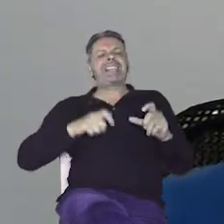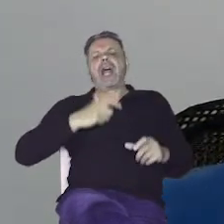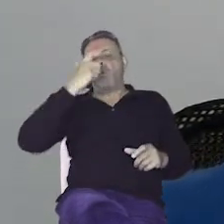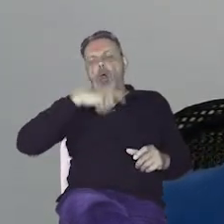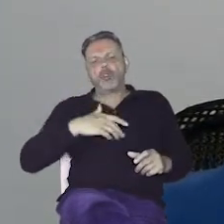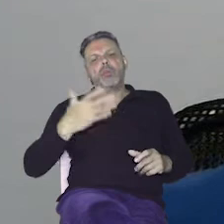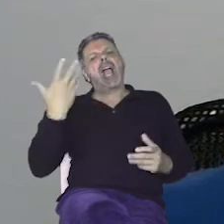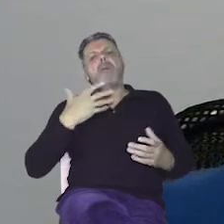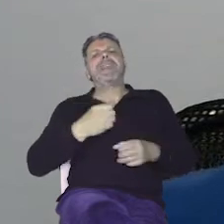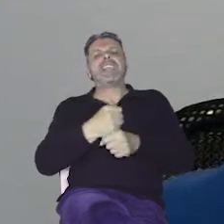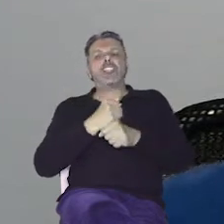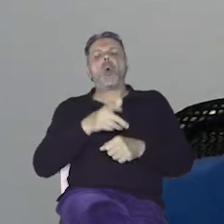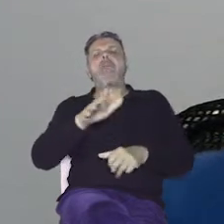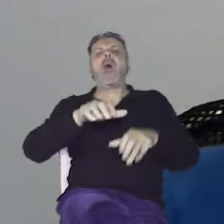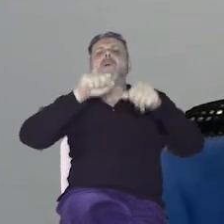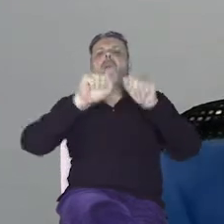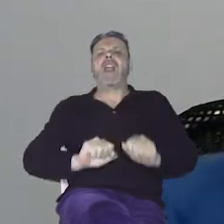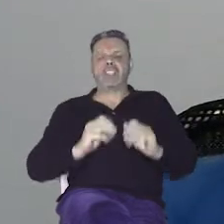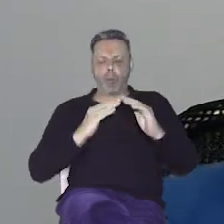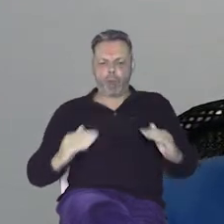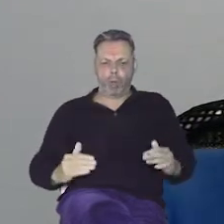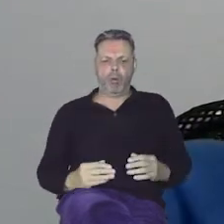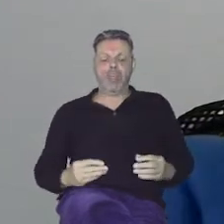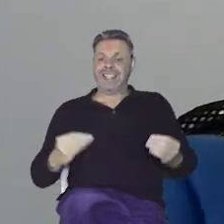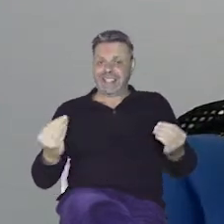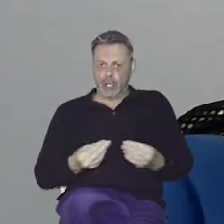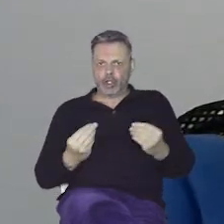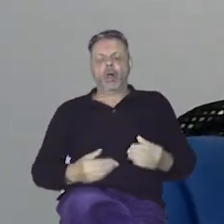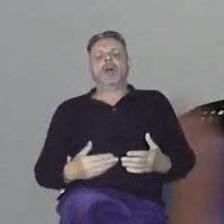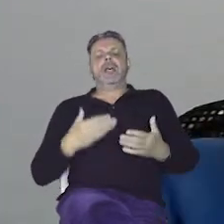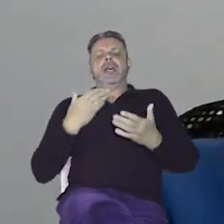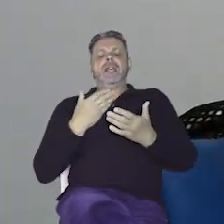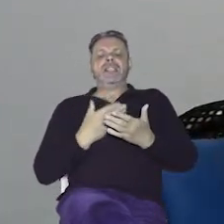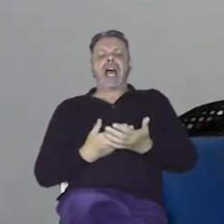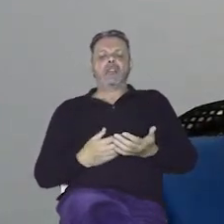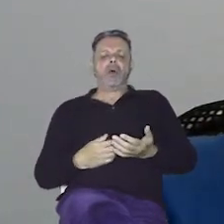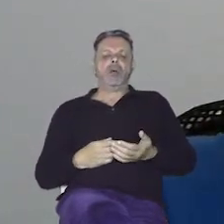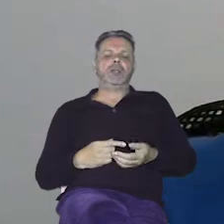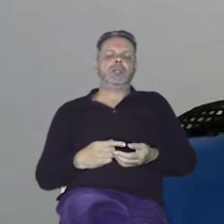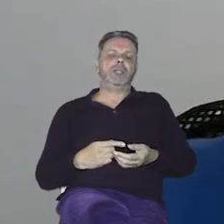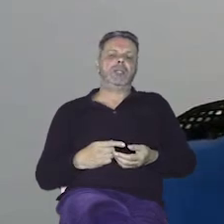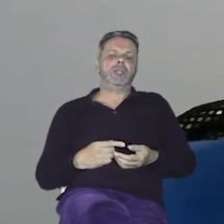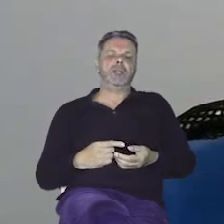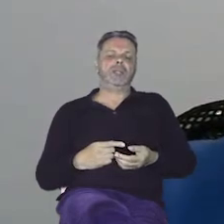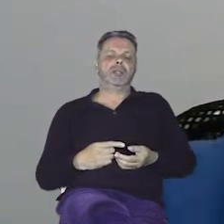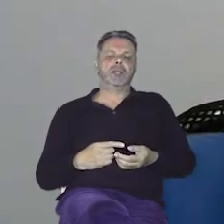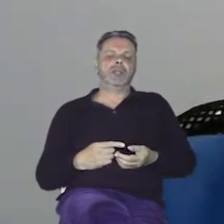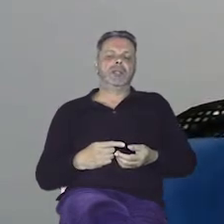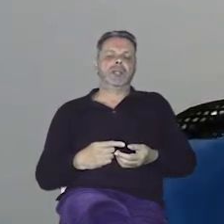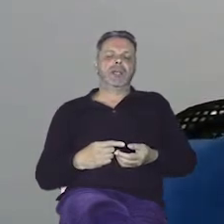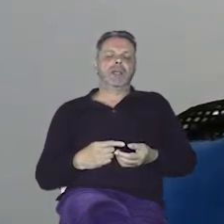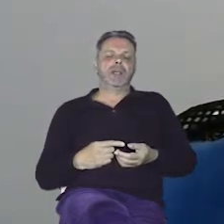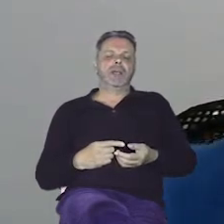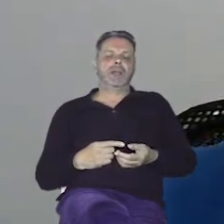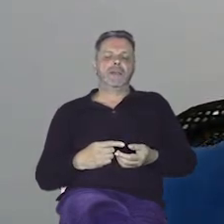zadržite u njegovom vlastitom domu. Zašto? Jer zapravo to je mjesto gdje je osoba živjela cijeli